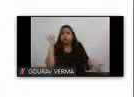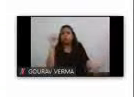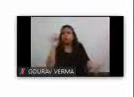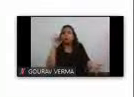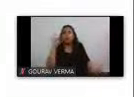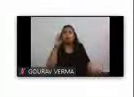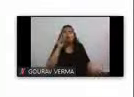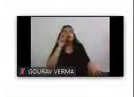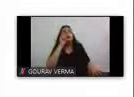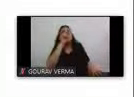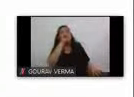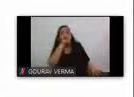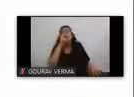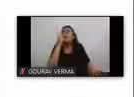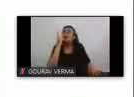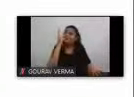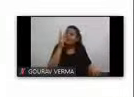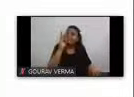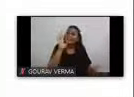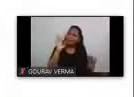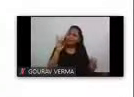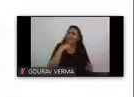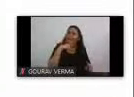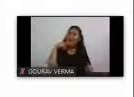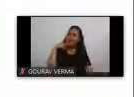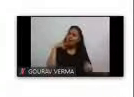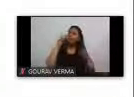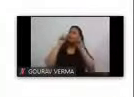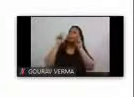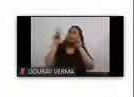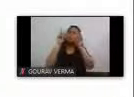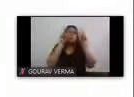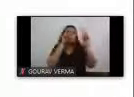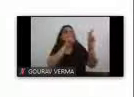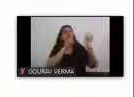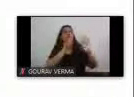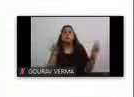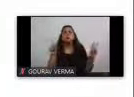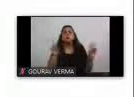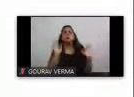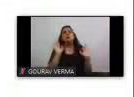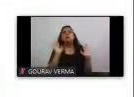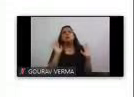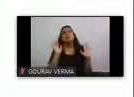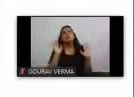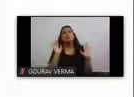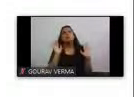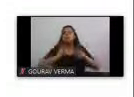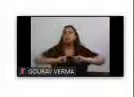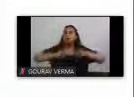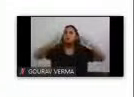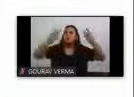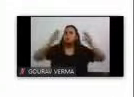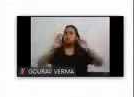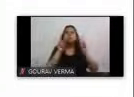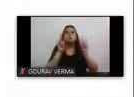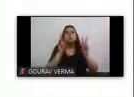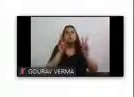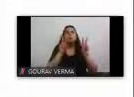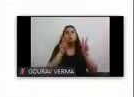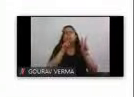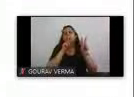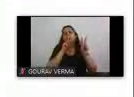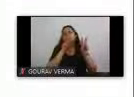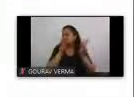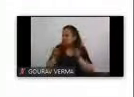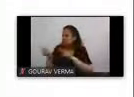नॉट शो एनी इंटरेस्ट. यहाँ थोड़ी देर के लिए देखेगा उसके बाद नजर हटा देगा. सो टाइप ऑफ विजन स्टिमुलाई जो यूज